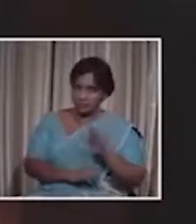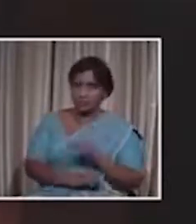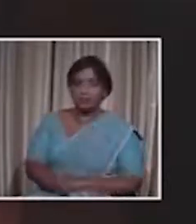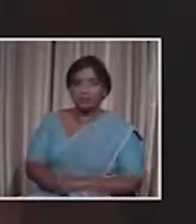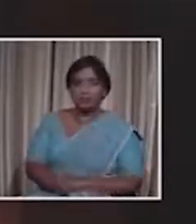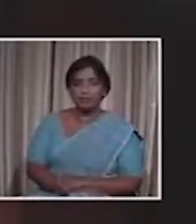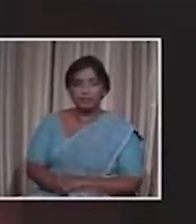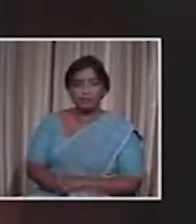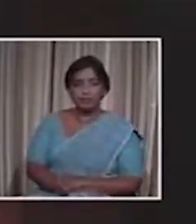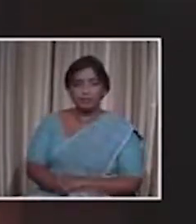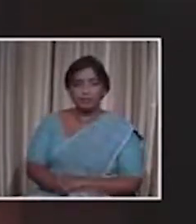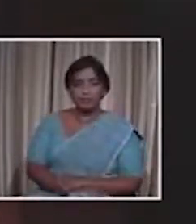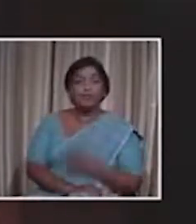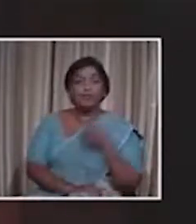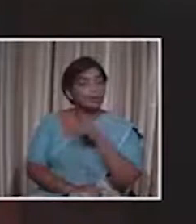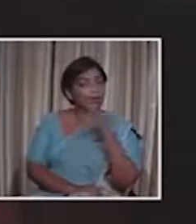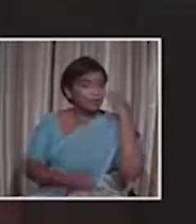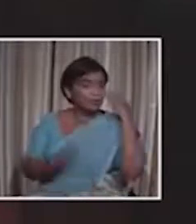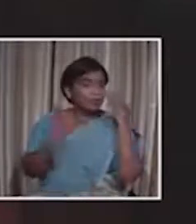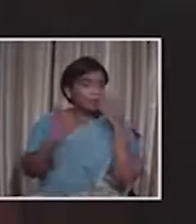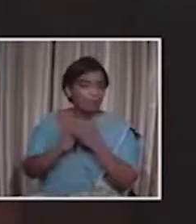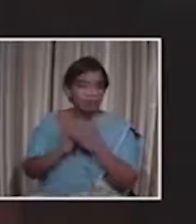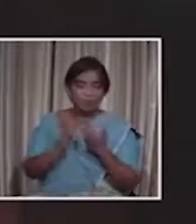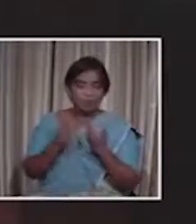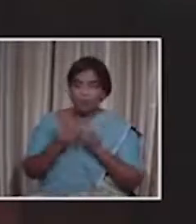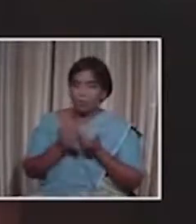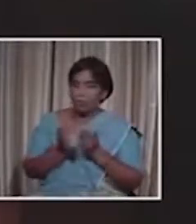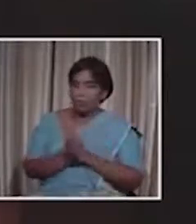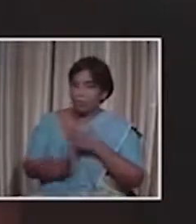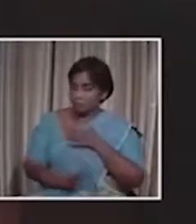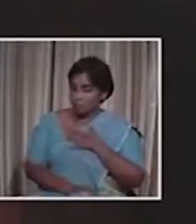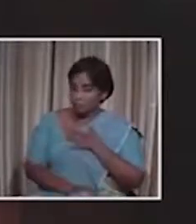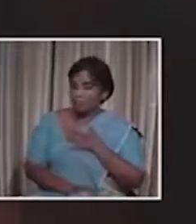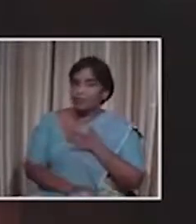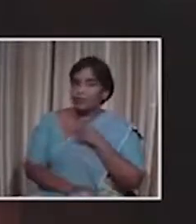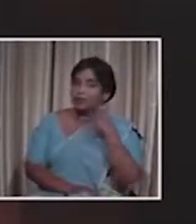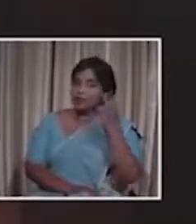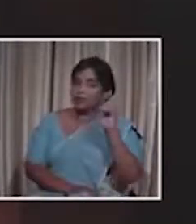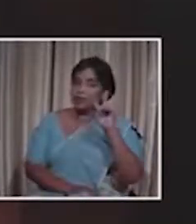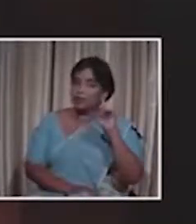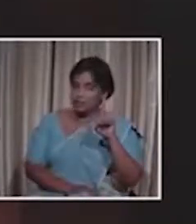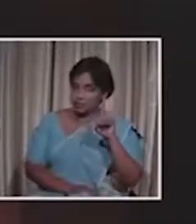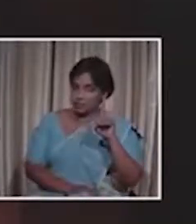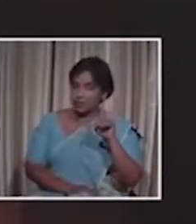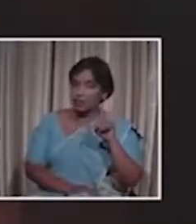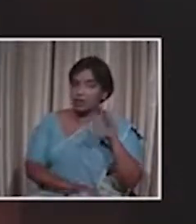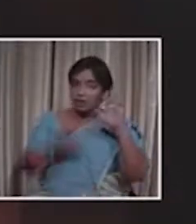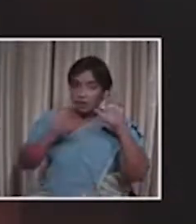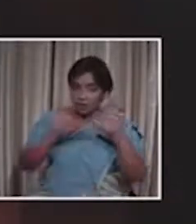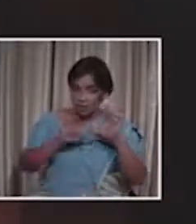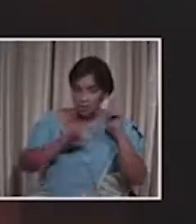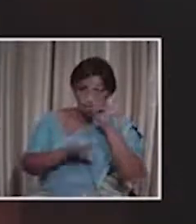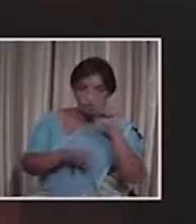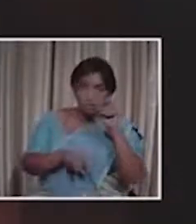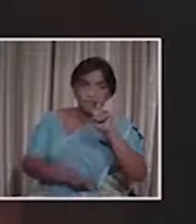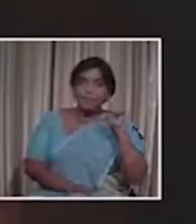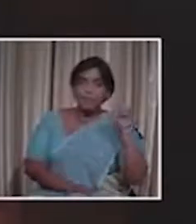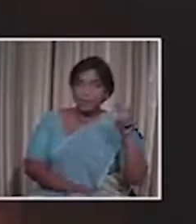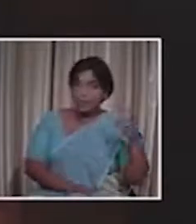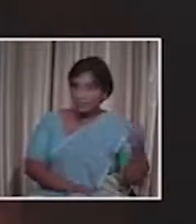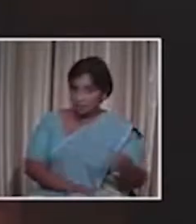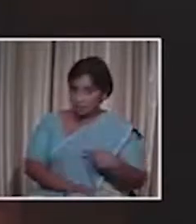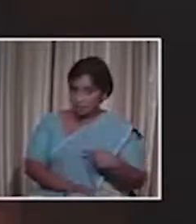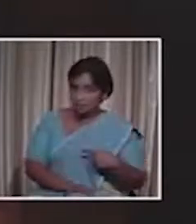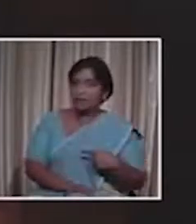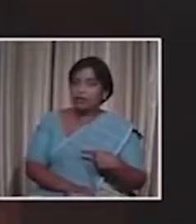மற்றும் கட்டட நிர்மாண துறைகள் கோவிட் தொற்று பரவலுடன் வீழ்ச்சி கண்டிருந்த நிலையில் அரசாங்கத்தினால் ஏற்படுத்தப்பட்ட பொருளாதார நெருக்கடி நிலையின்